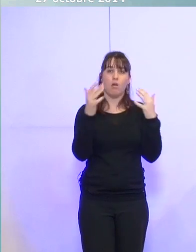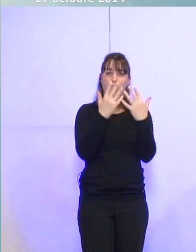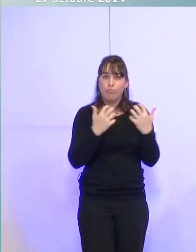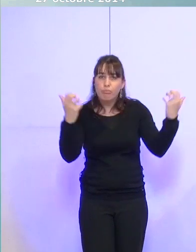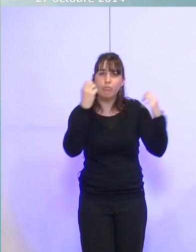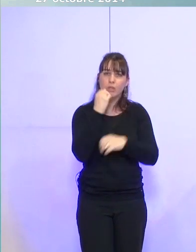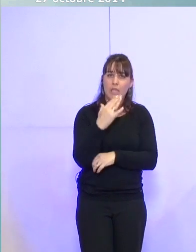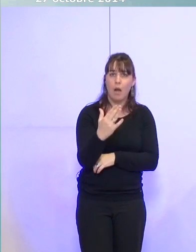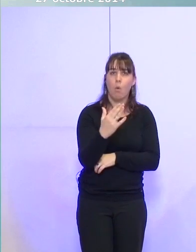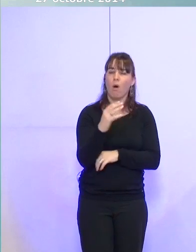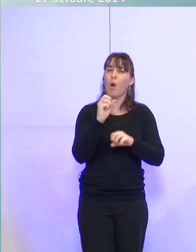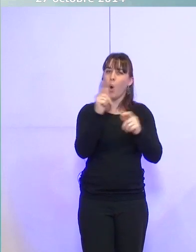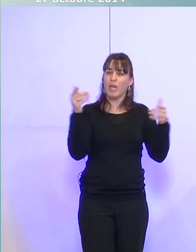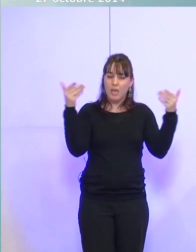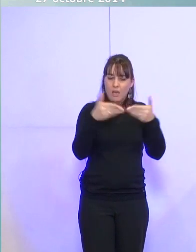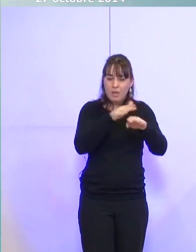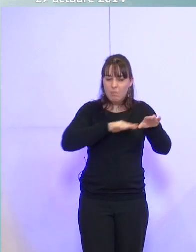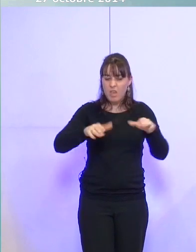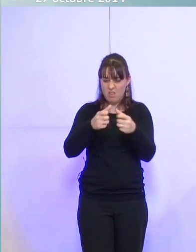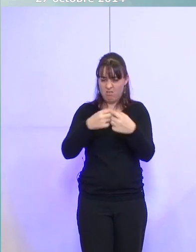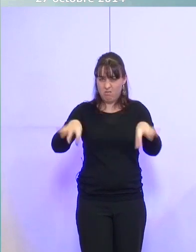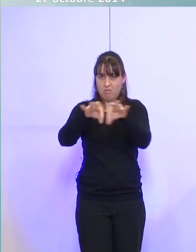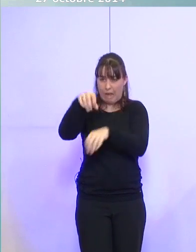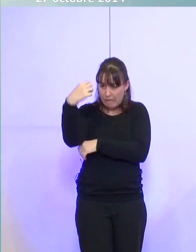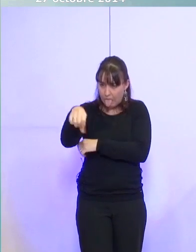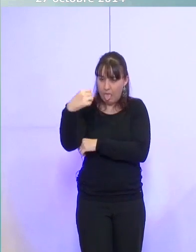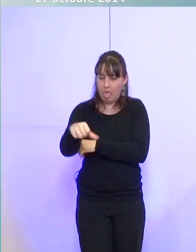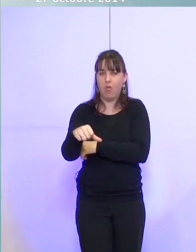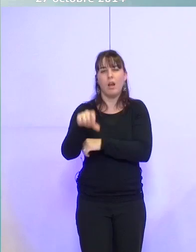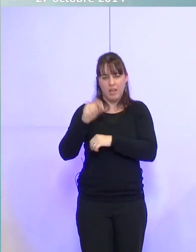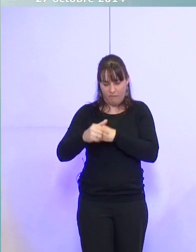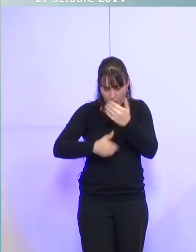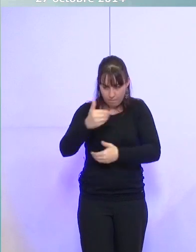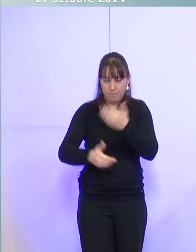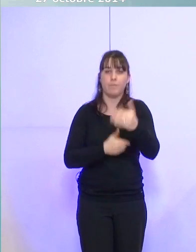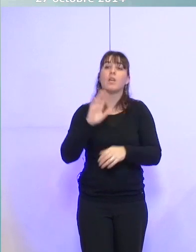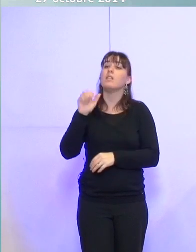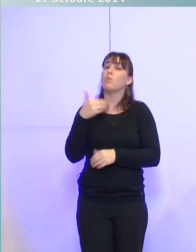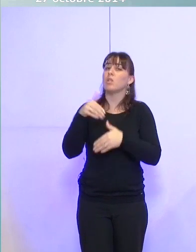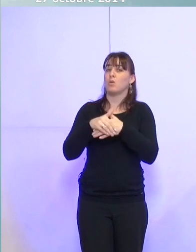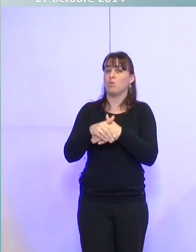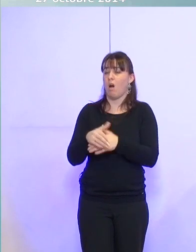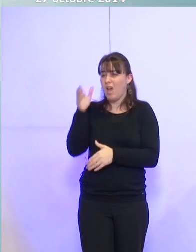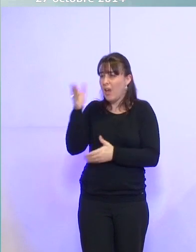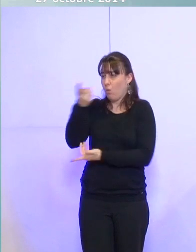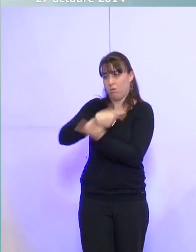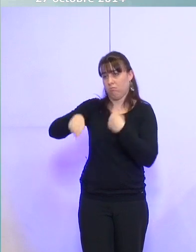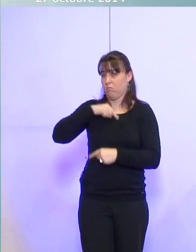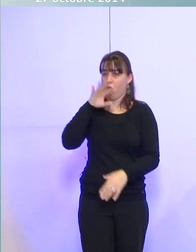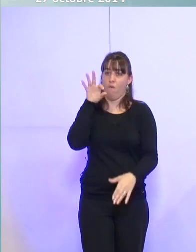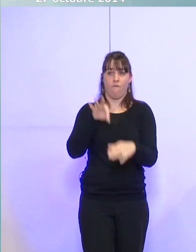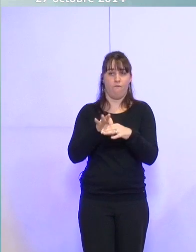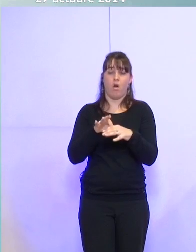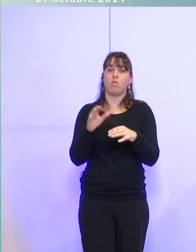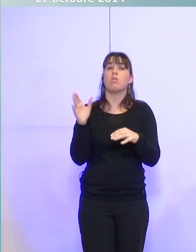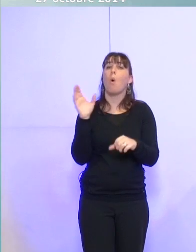au-delà même de ce seul équipement. Donc pour nous, je vous demande de l'entendre. Le vote contre